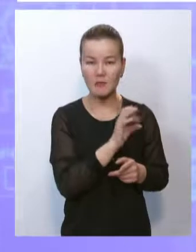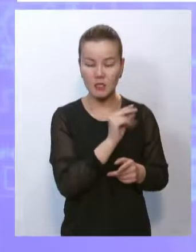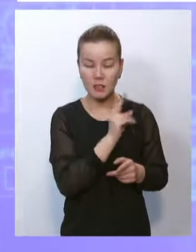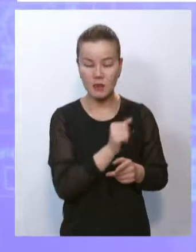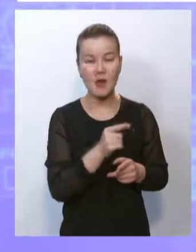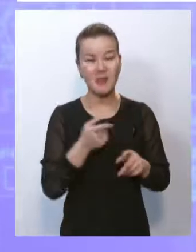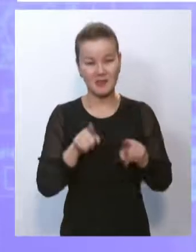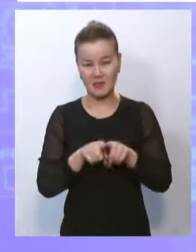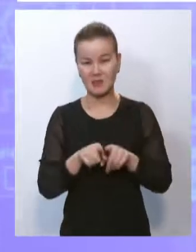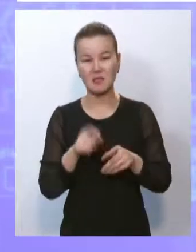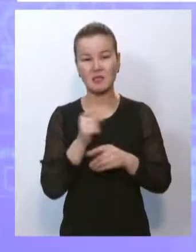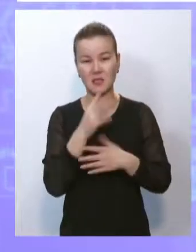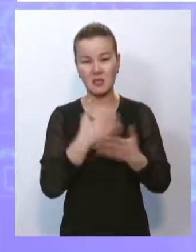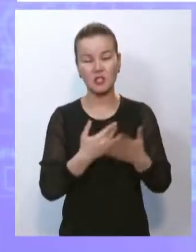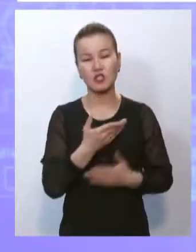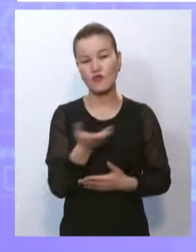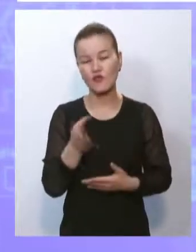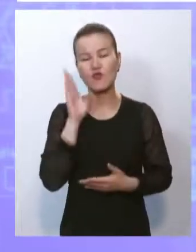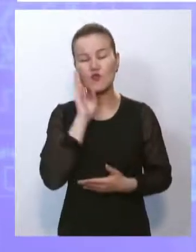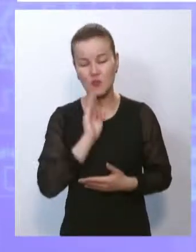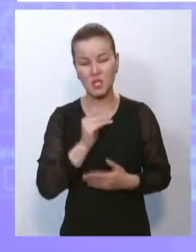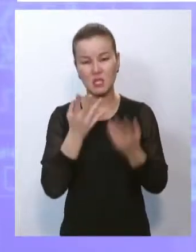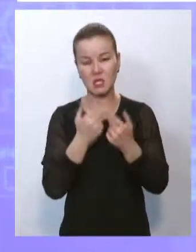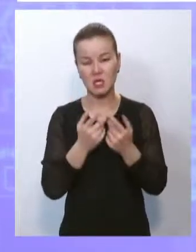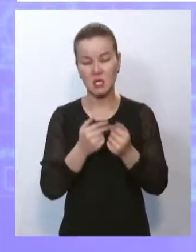задачи вы уже умеете решать